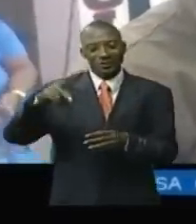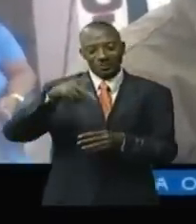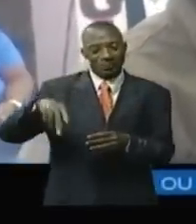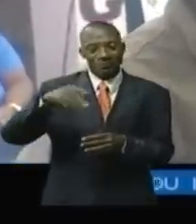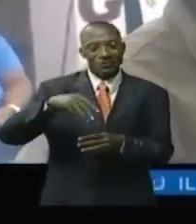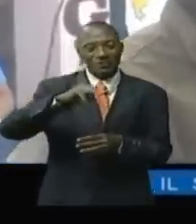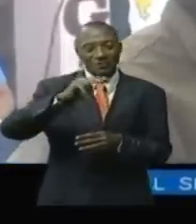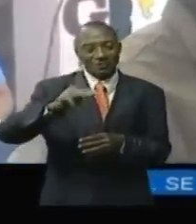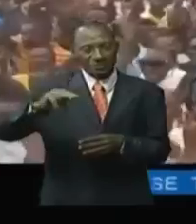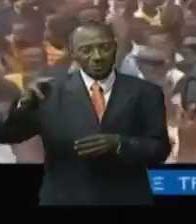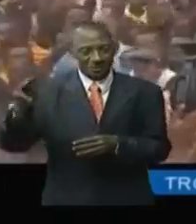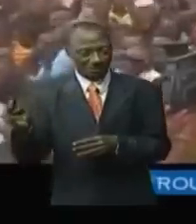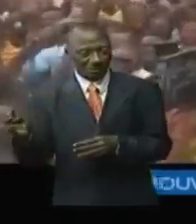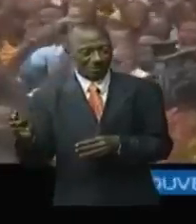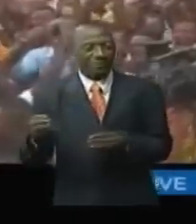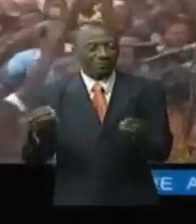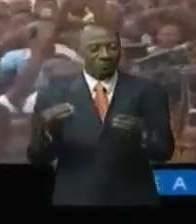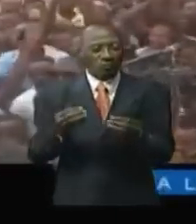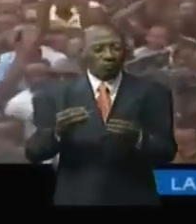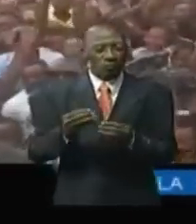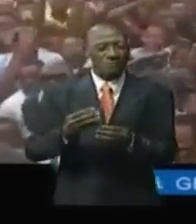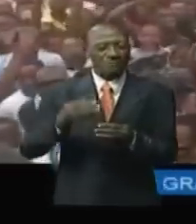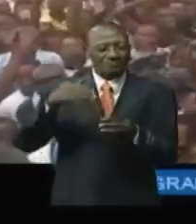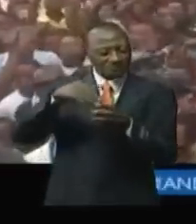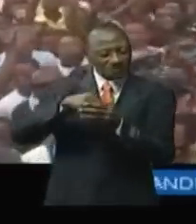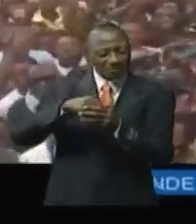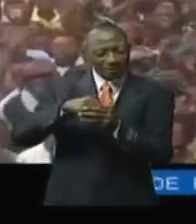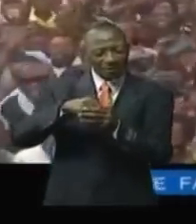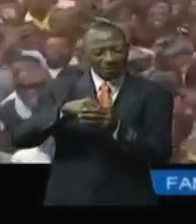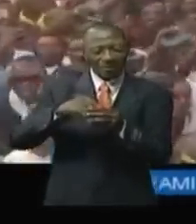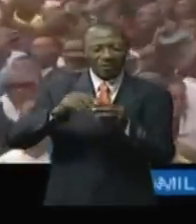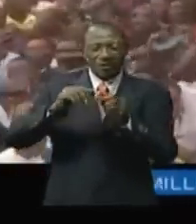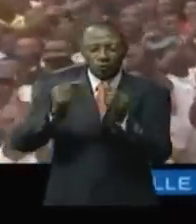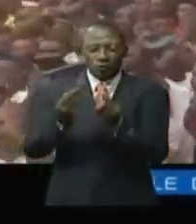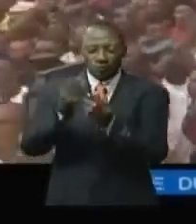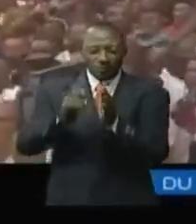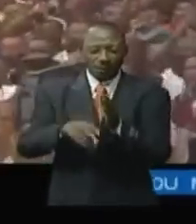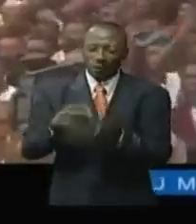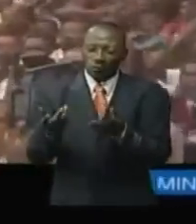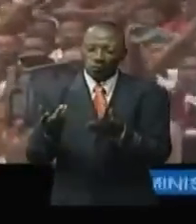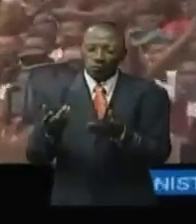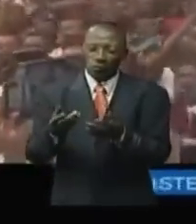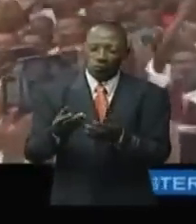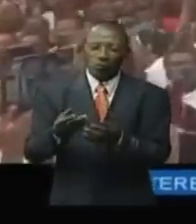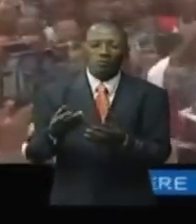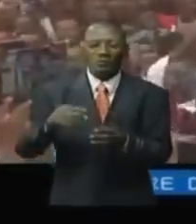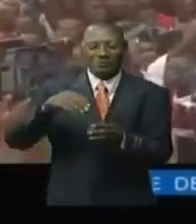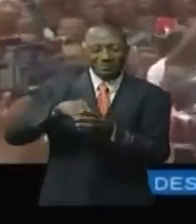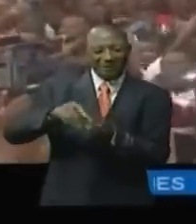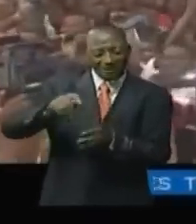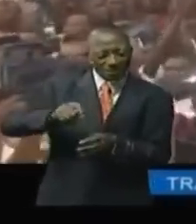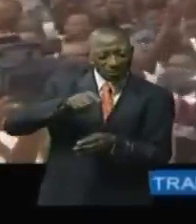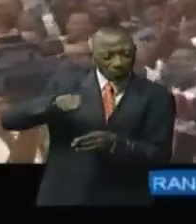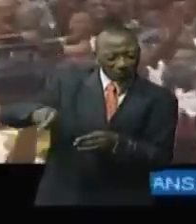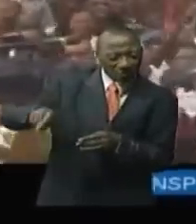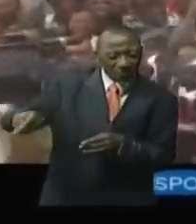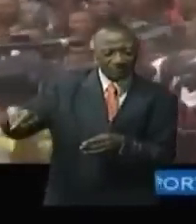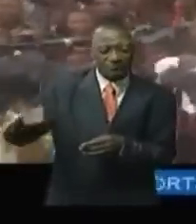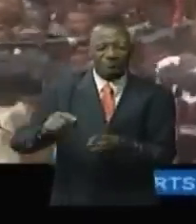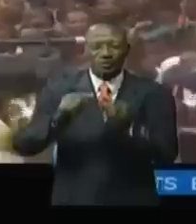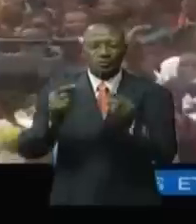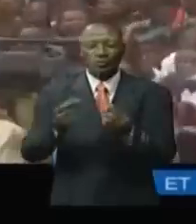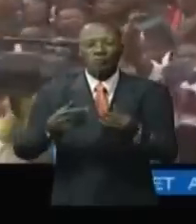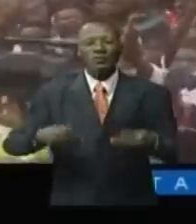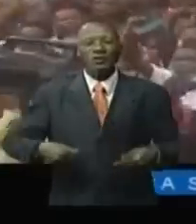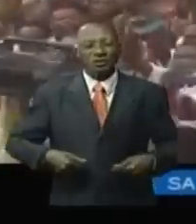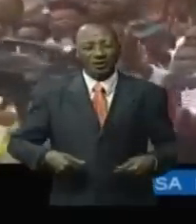Pangui à Kakoukia, causant ainsi mort d'homme. À la base, l'incompréhension entre un groupe de jeunes et les Bouviens qui vivent